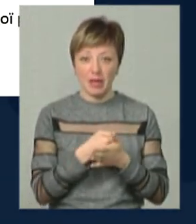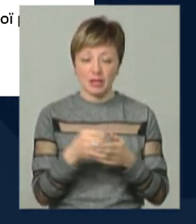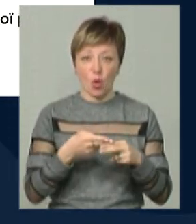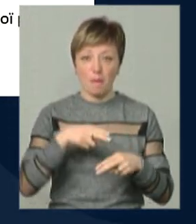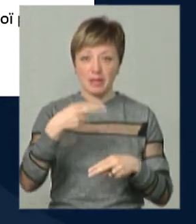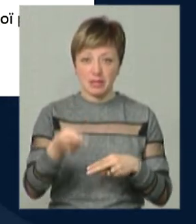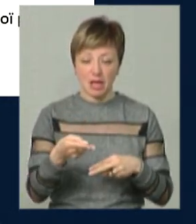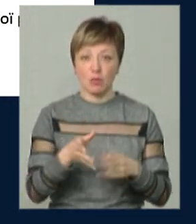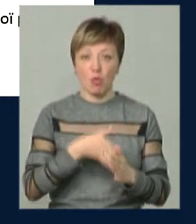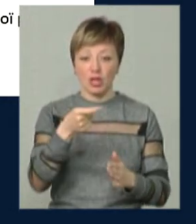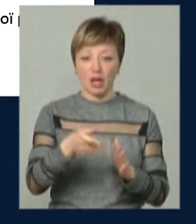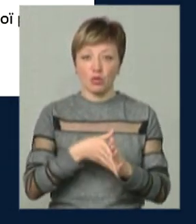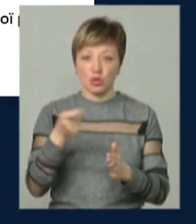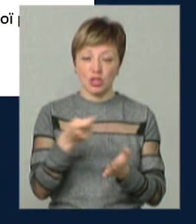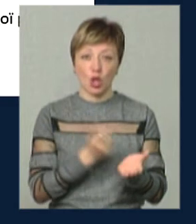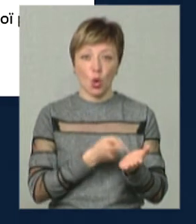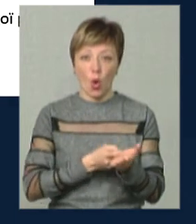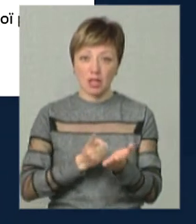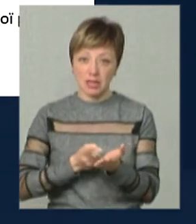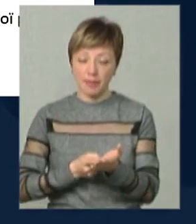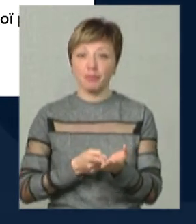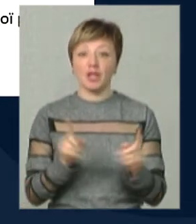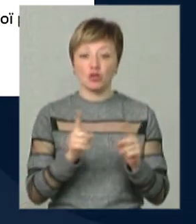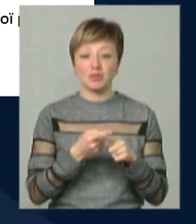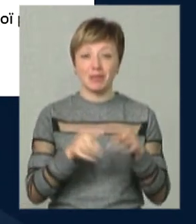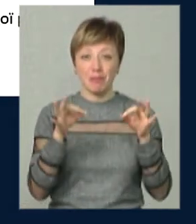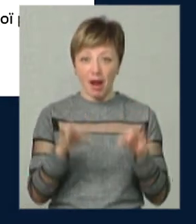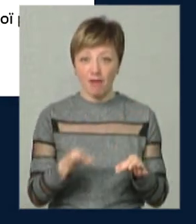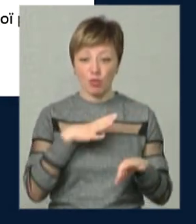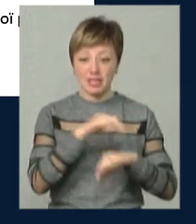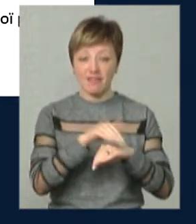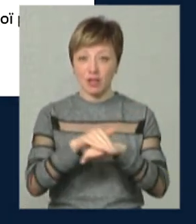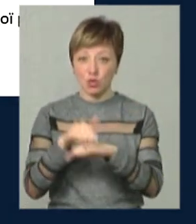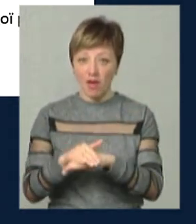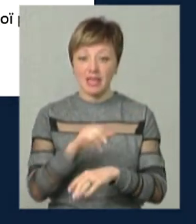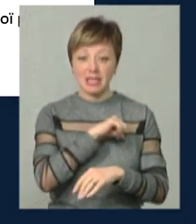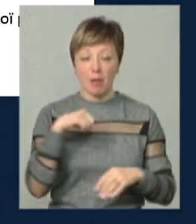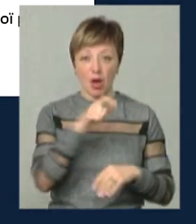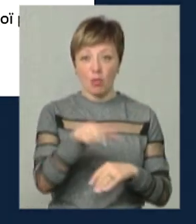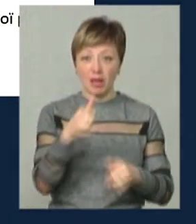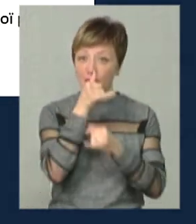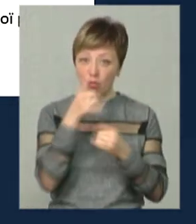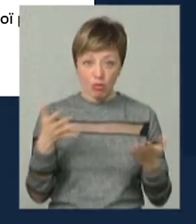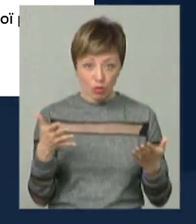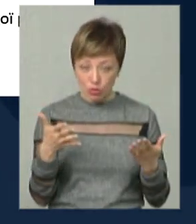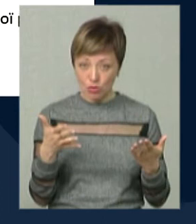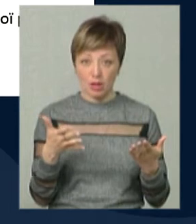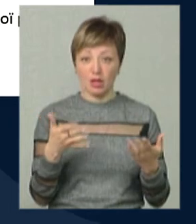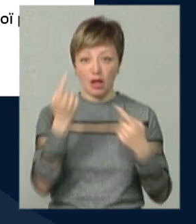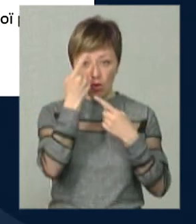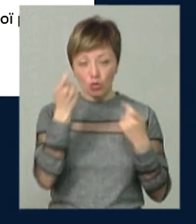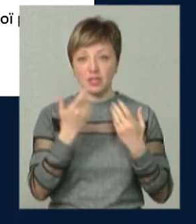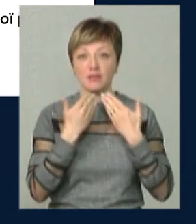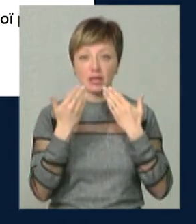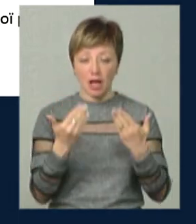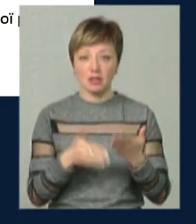компенсації, подаючи ці докази. І, власне, для того, щоб все правильно було зафіксовано, якщо самі громадяни не можуть, ми знову ж таки наголошуємо